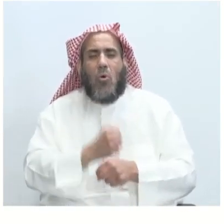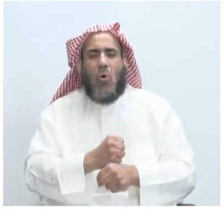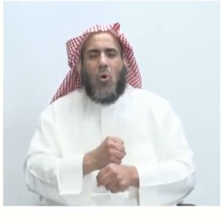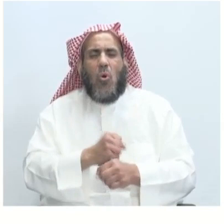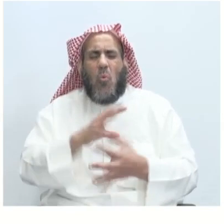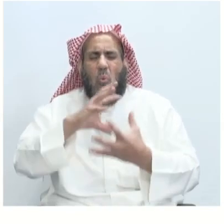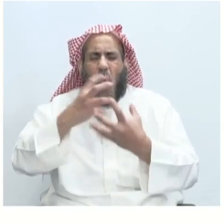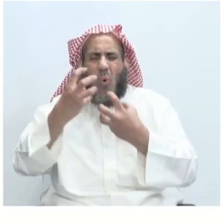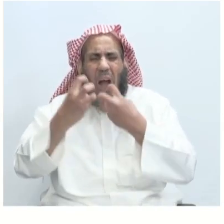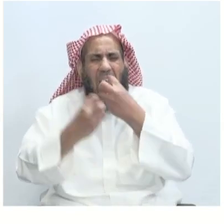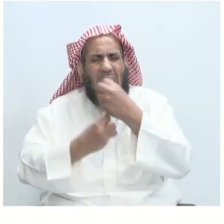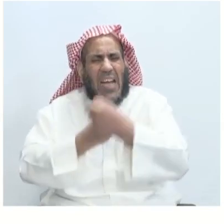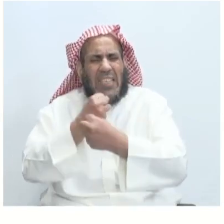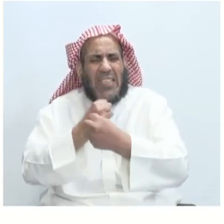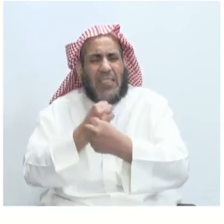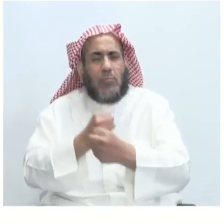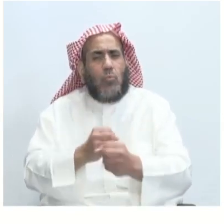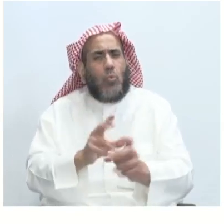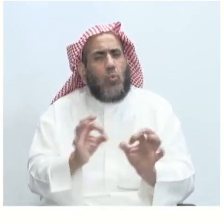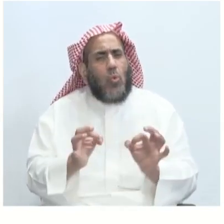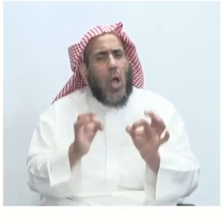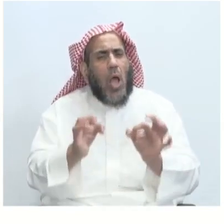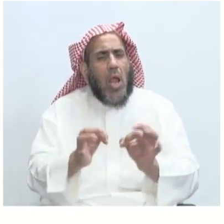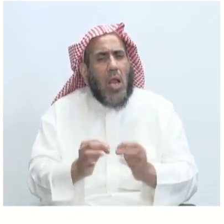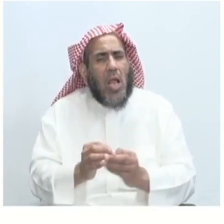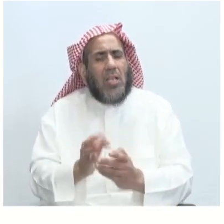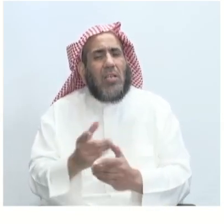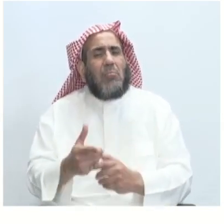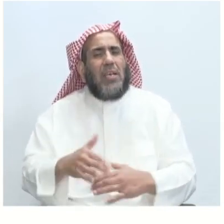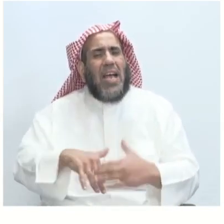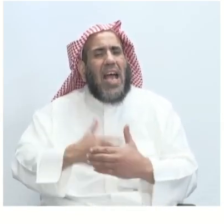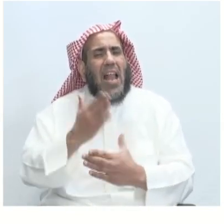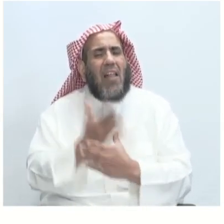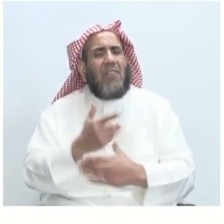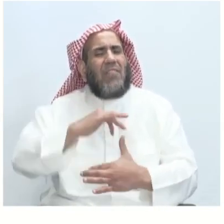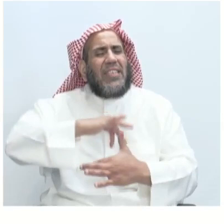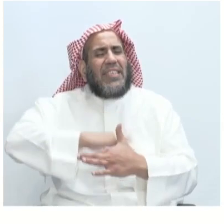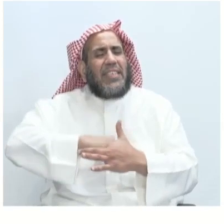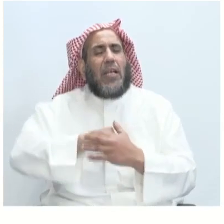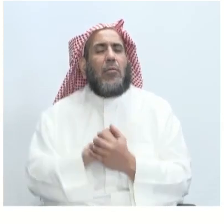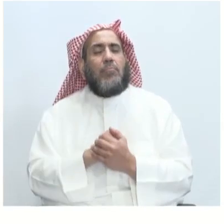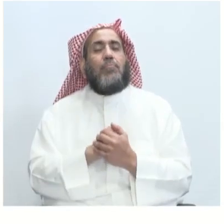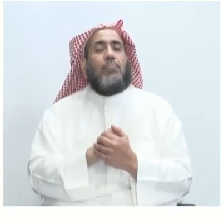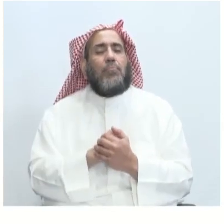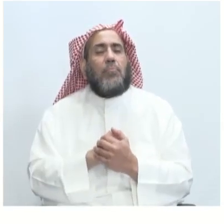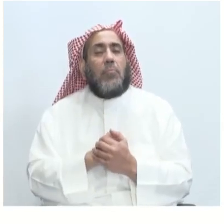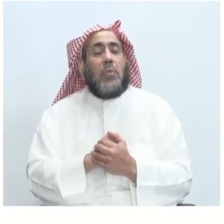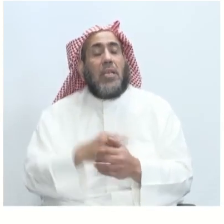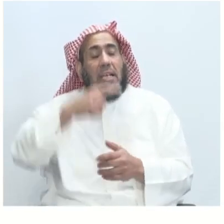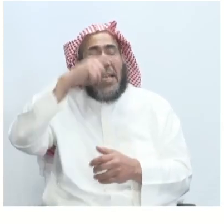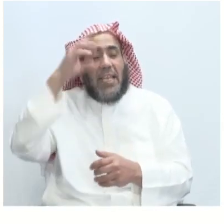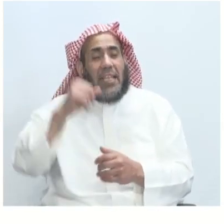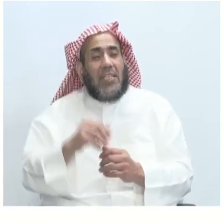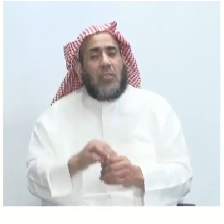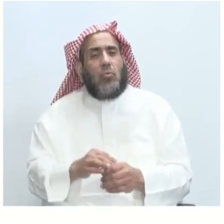معقده تخضع الى جانب الفطري او الى الجانب الفطري اذا